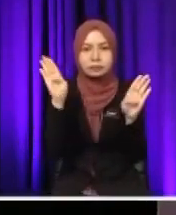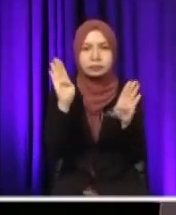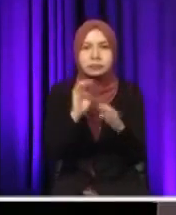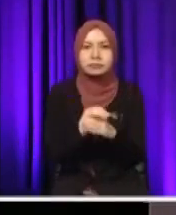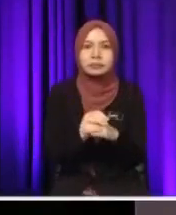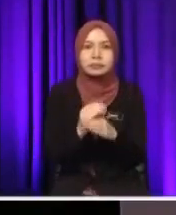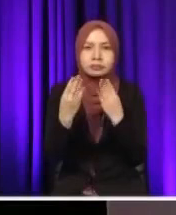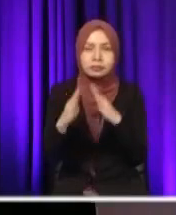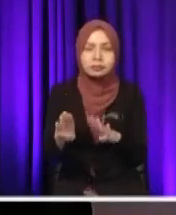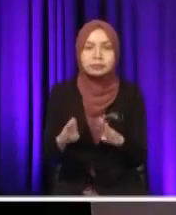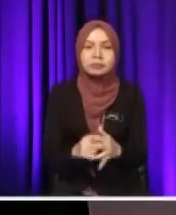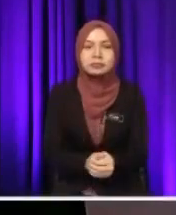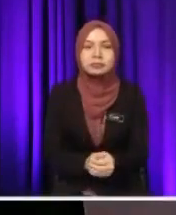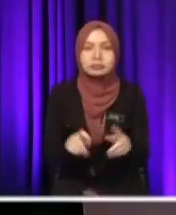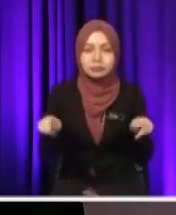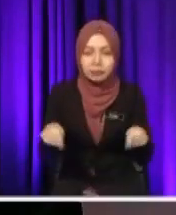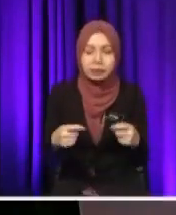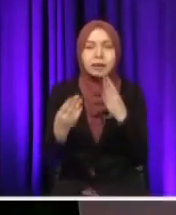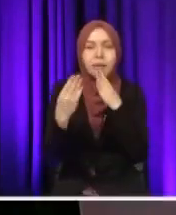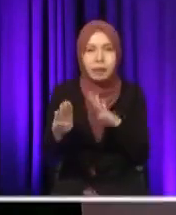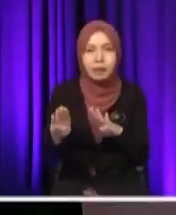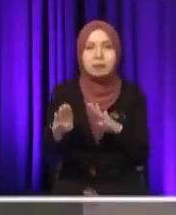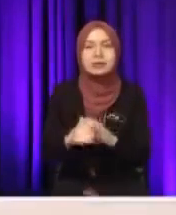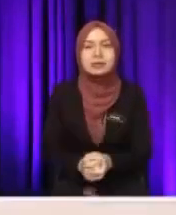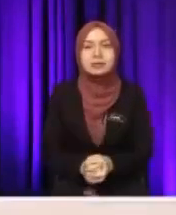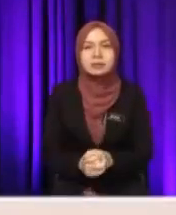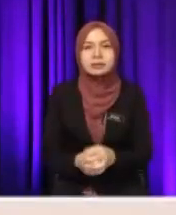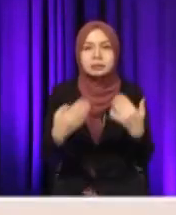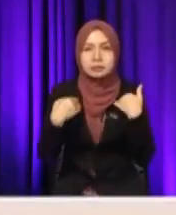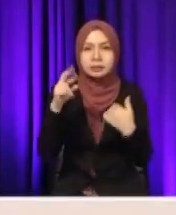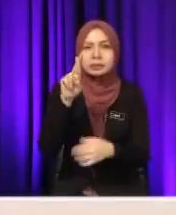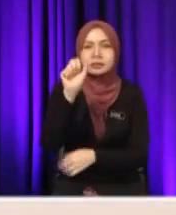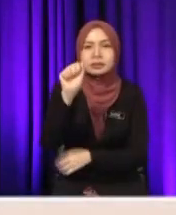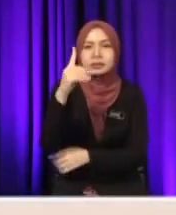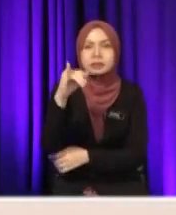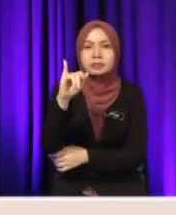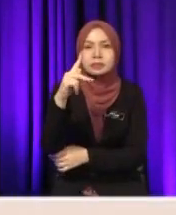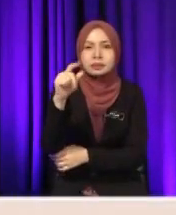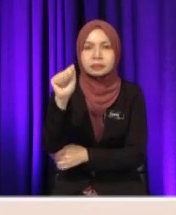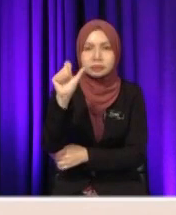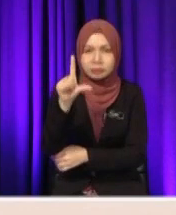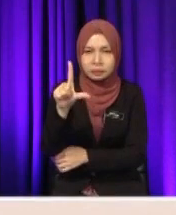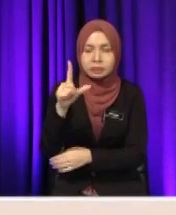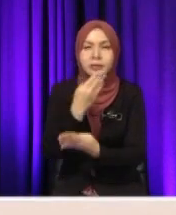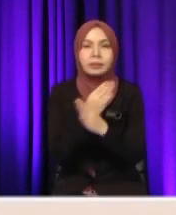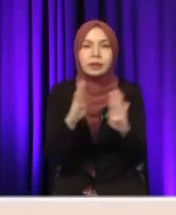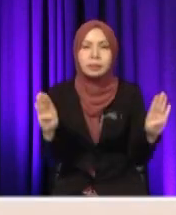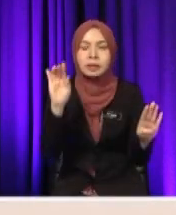minyak sawit menghasilkan radikal bebas. Okey, dan sebatian yang berbahaya kepada kesihatan